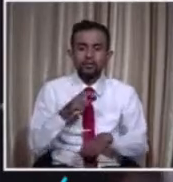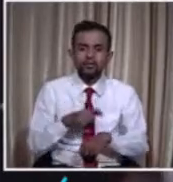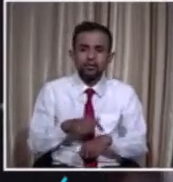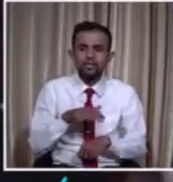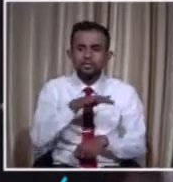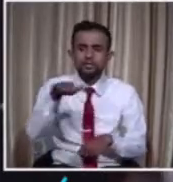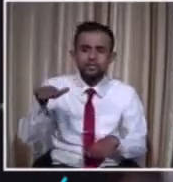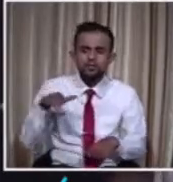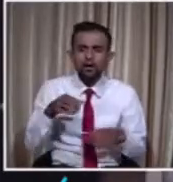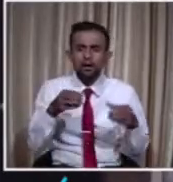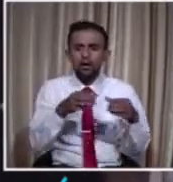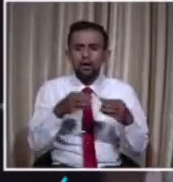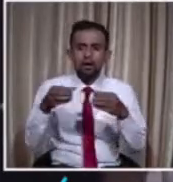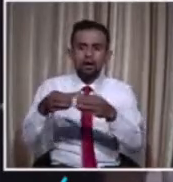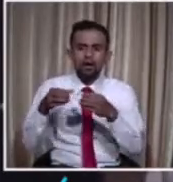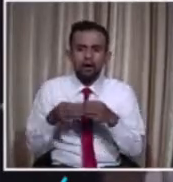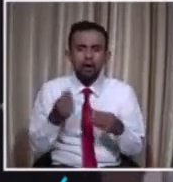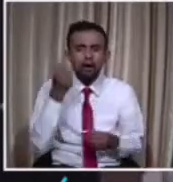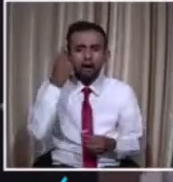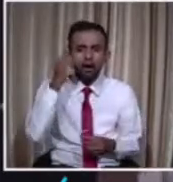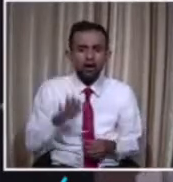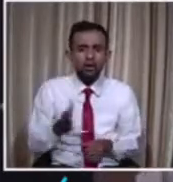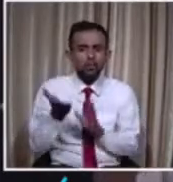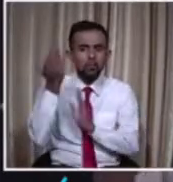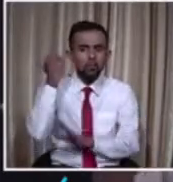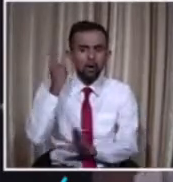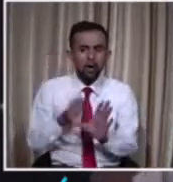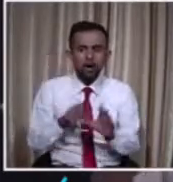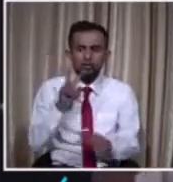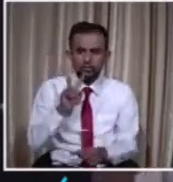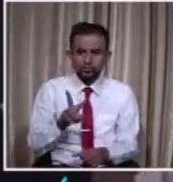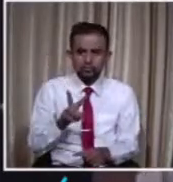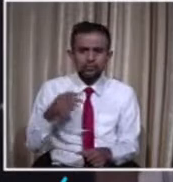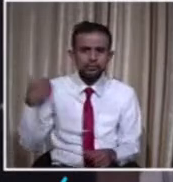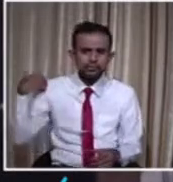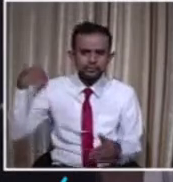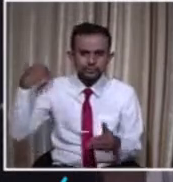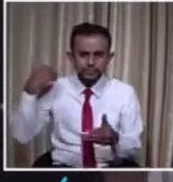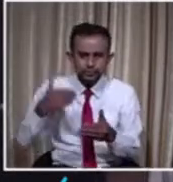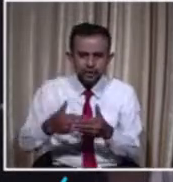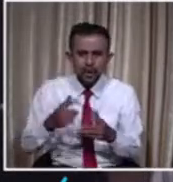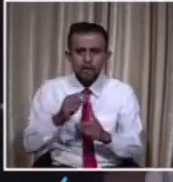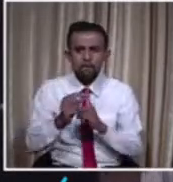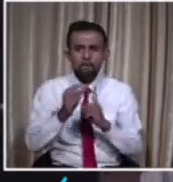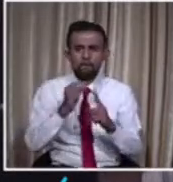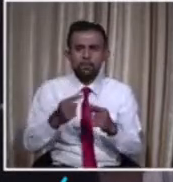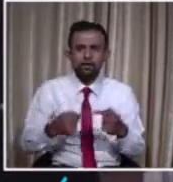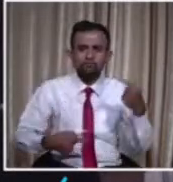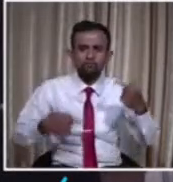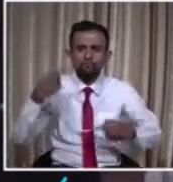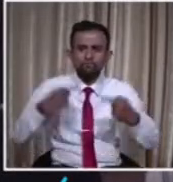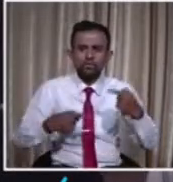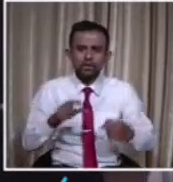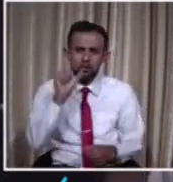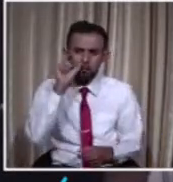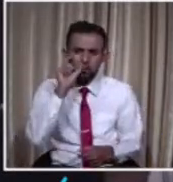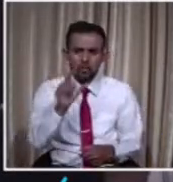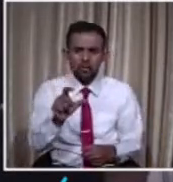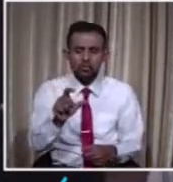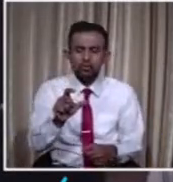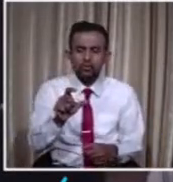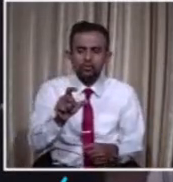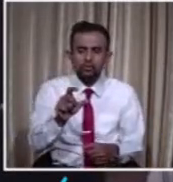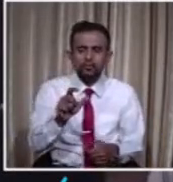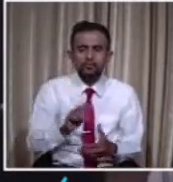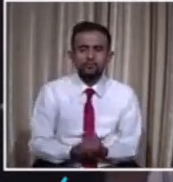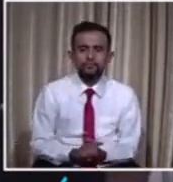samaje samahara kotas sula. Matiak tino pahugia urdu deka gitar tisse. Me parlimen tuh vivada dia beluham.